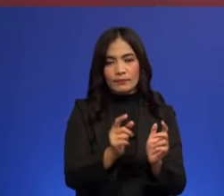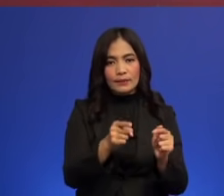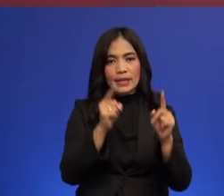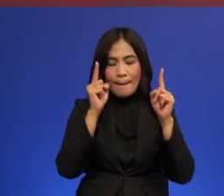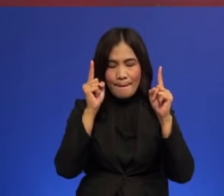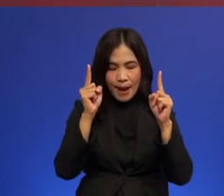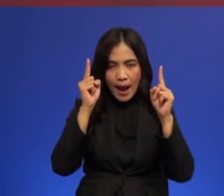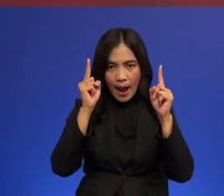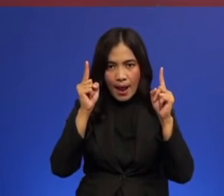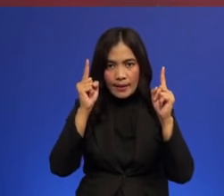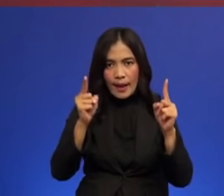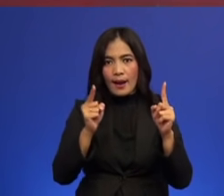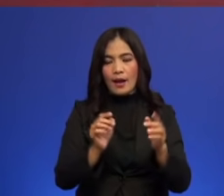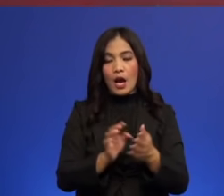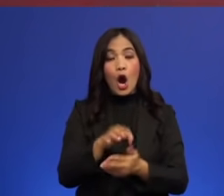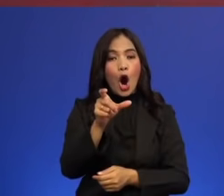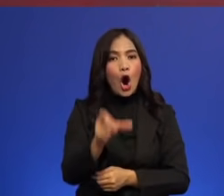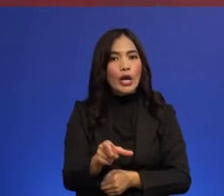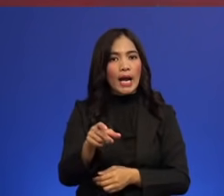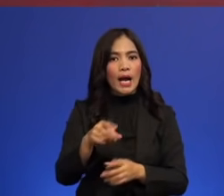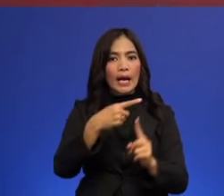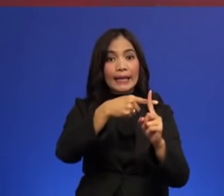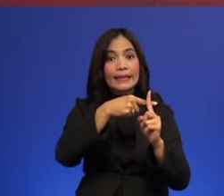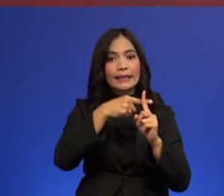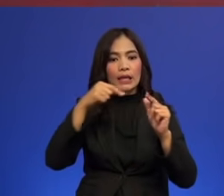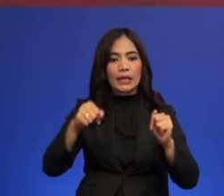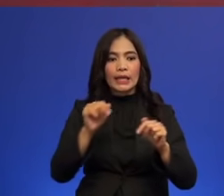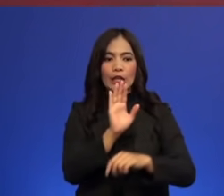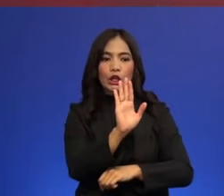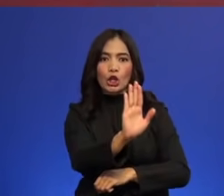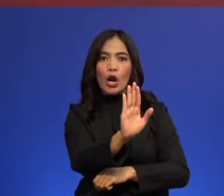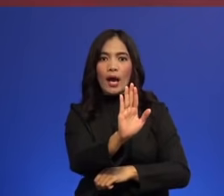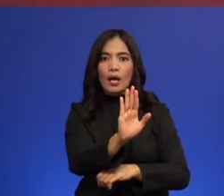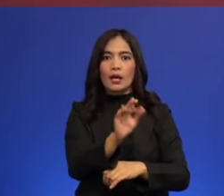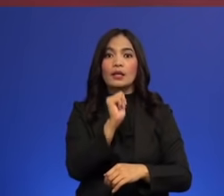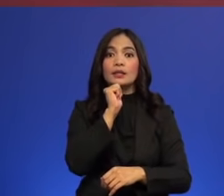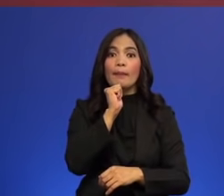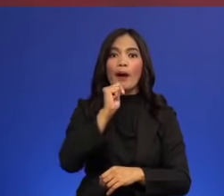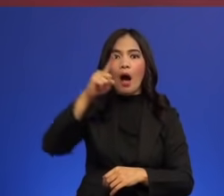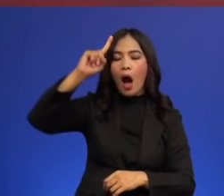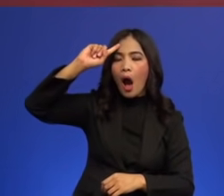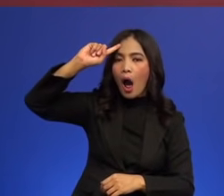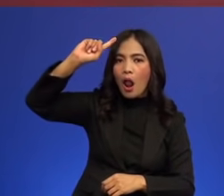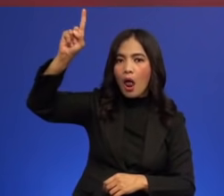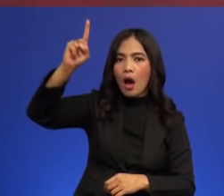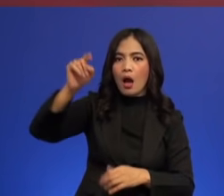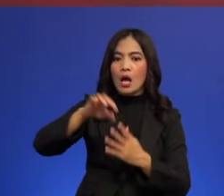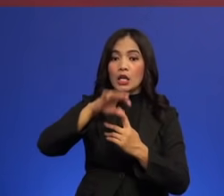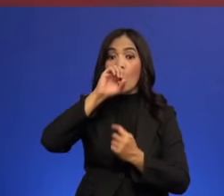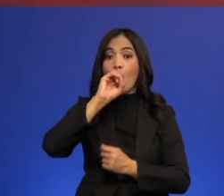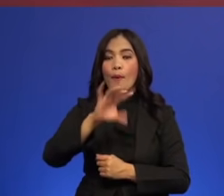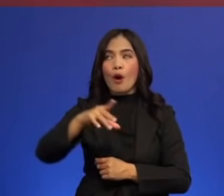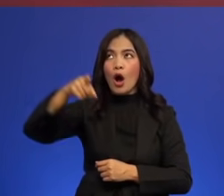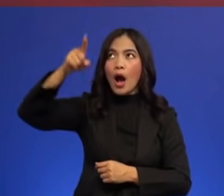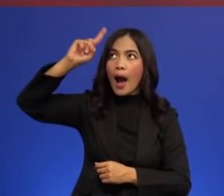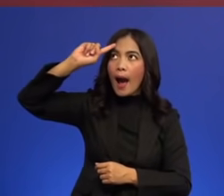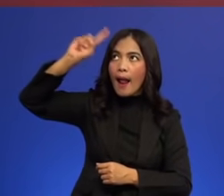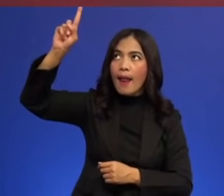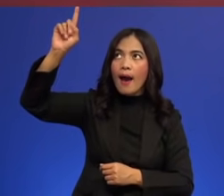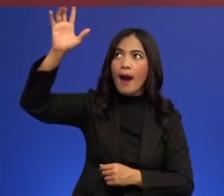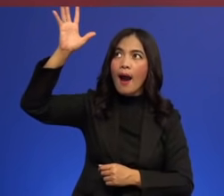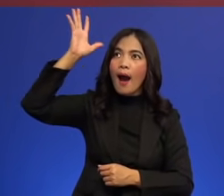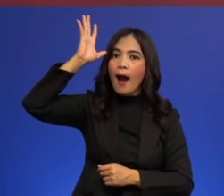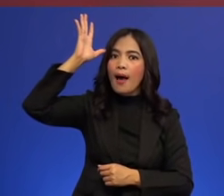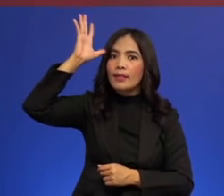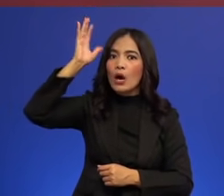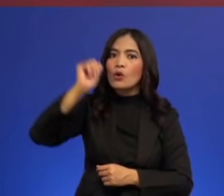bahaya. Orang-orang Kristen seperti ini akan ditolak oleh Allah dengan pernyataan, aku tidak kenal